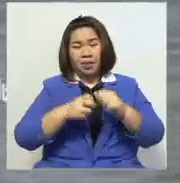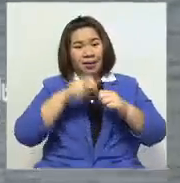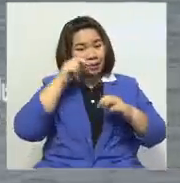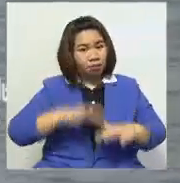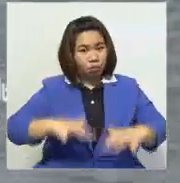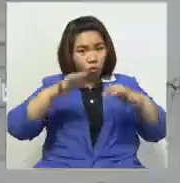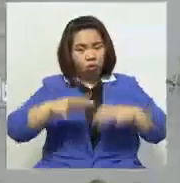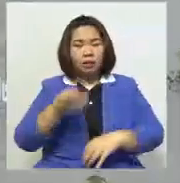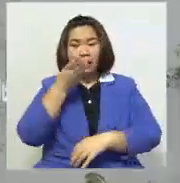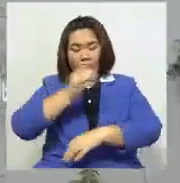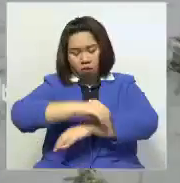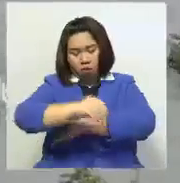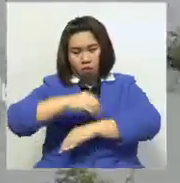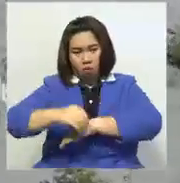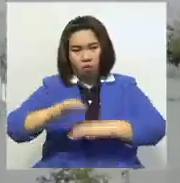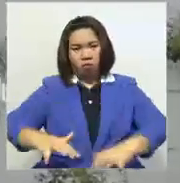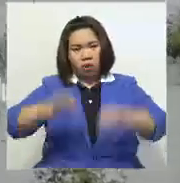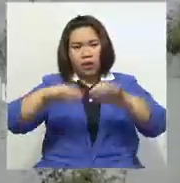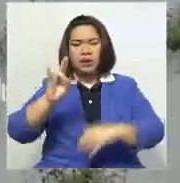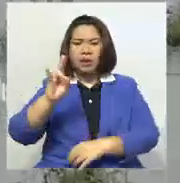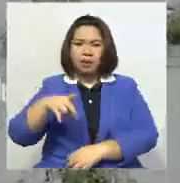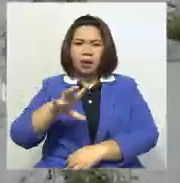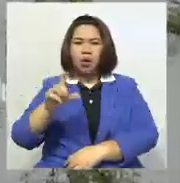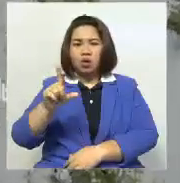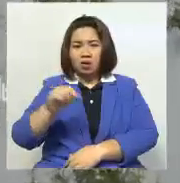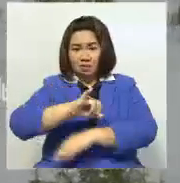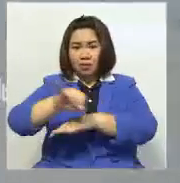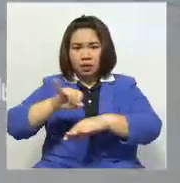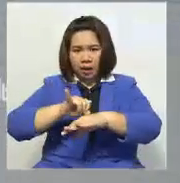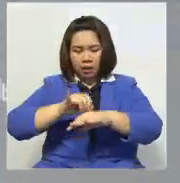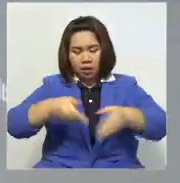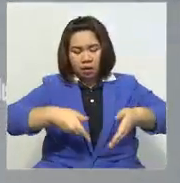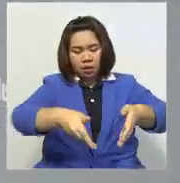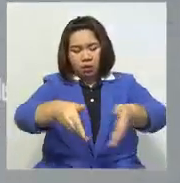าข้าวได้รับผลกระทบ 7,520 ไร่และถนนเสียหายรวม8สายค่ะ